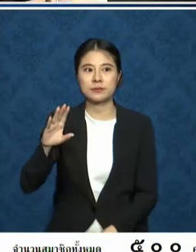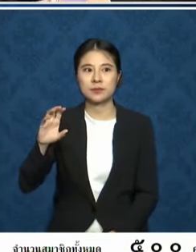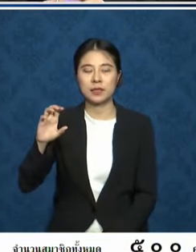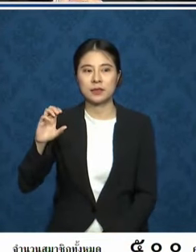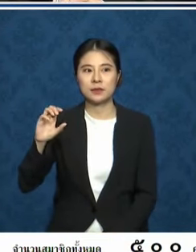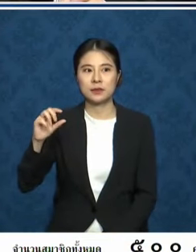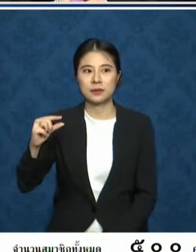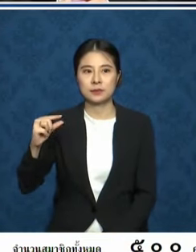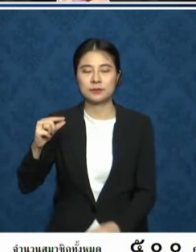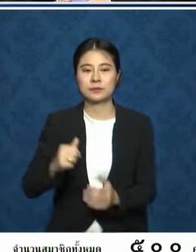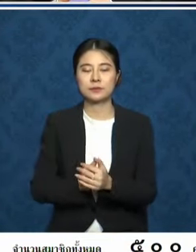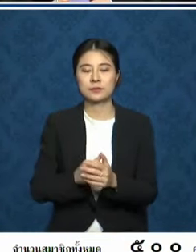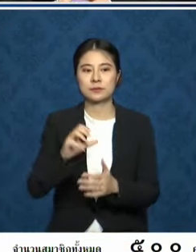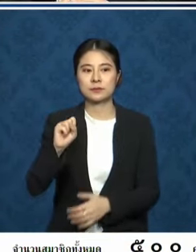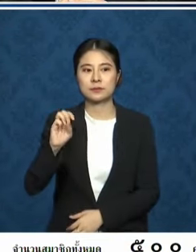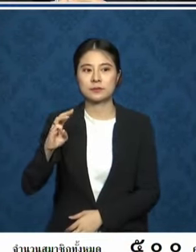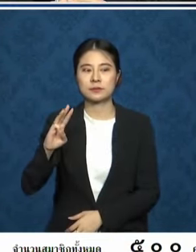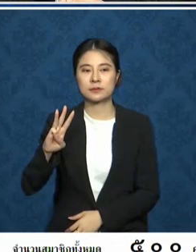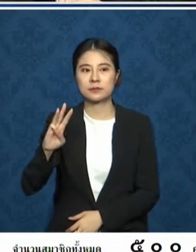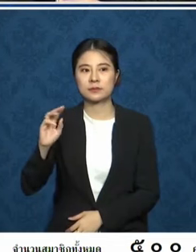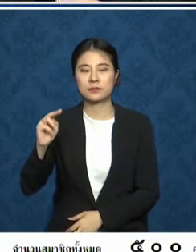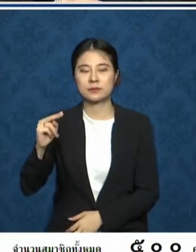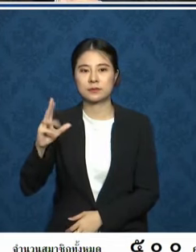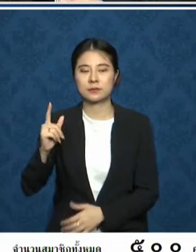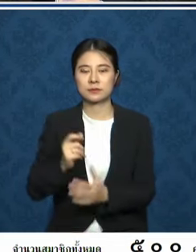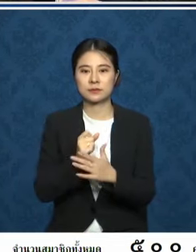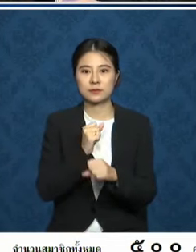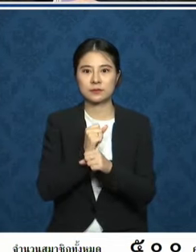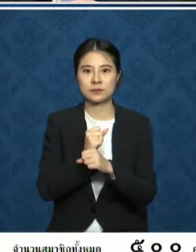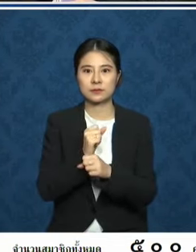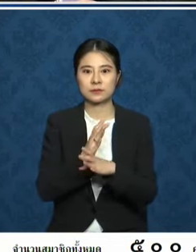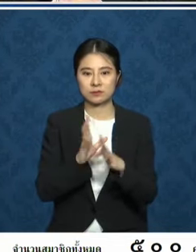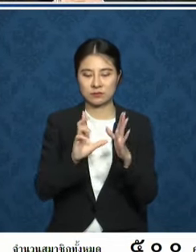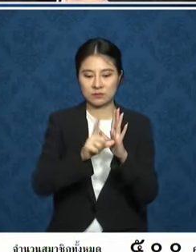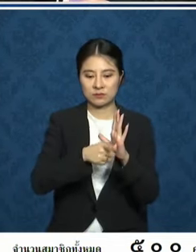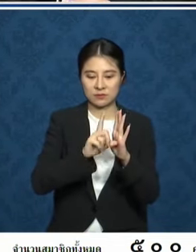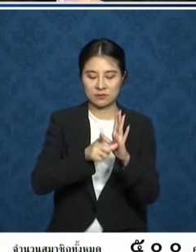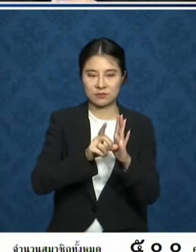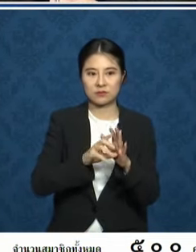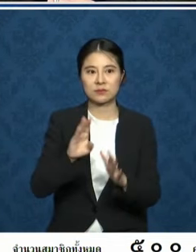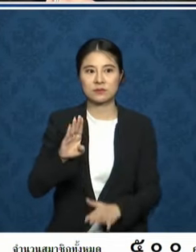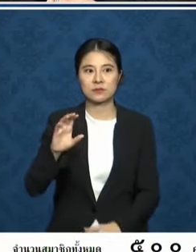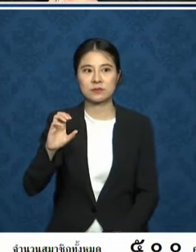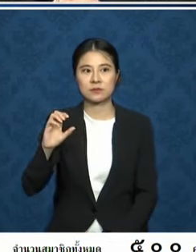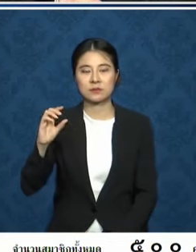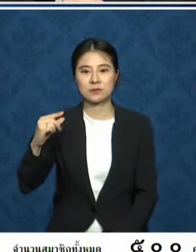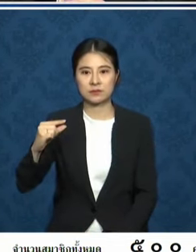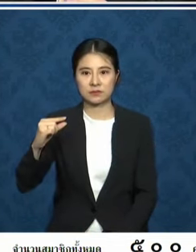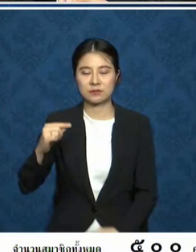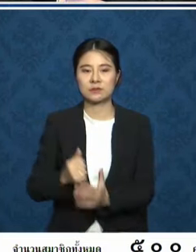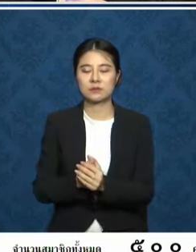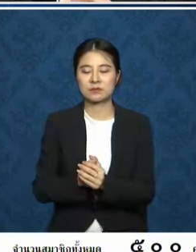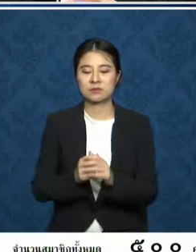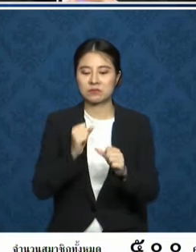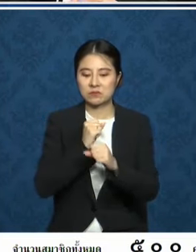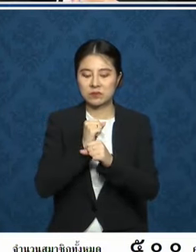ศโดยสวัทช.เป็นฝ่ายเลขานุกการของกรรมการ BCGซึ่หัวใจหกของ BCG คือเรื่องของการสร